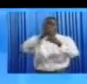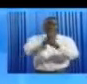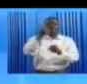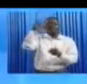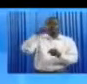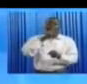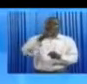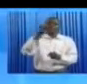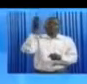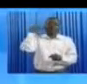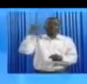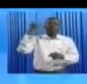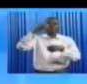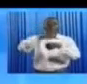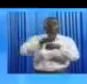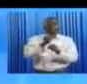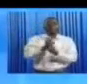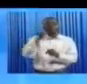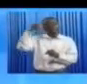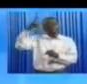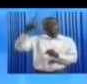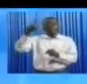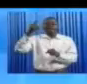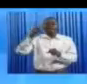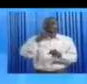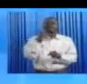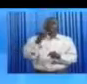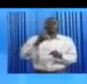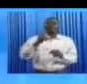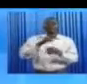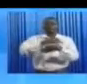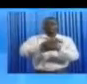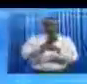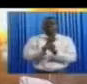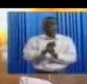du secteur informel. Reportage Karim Patrick Namwano.